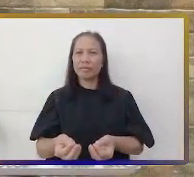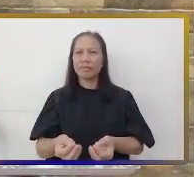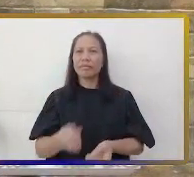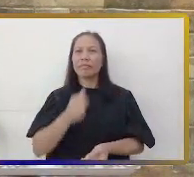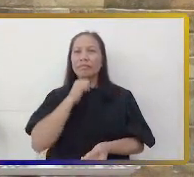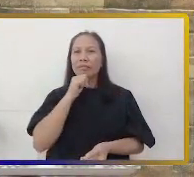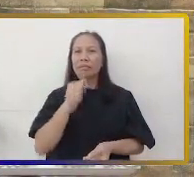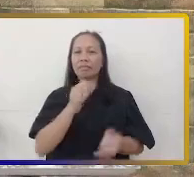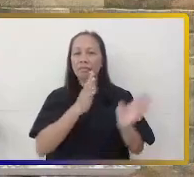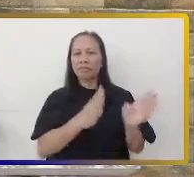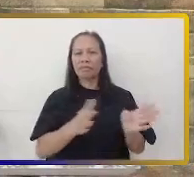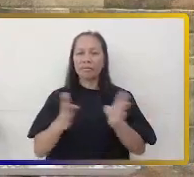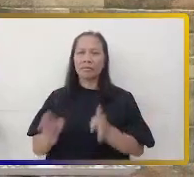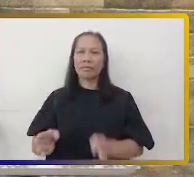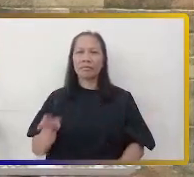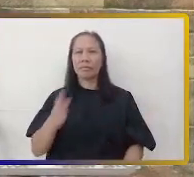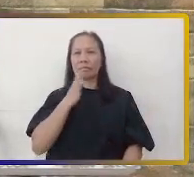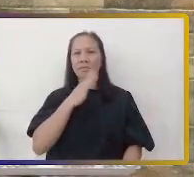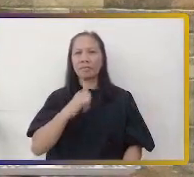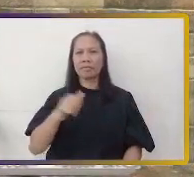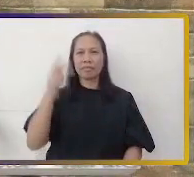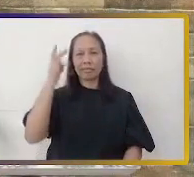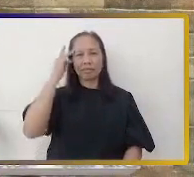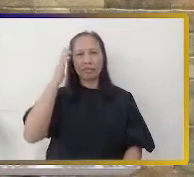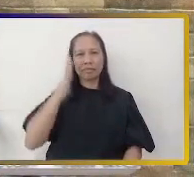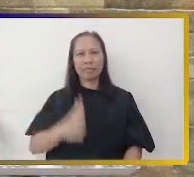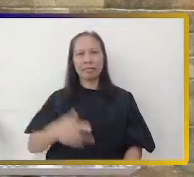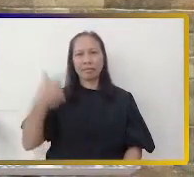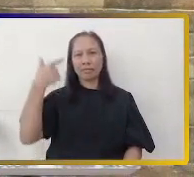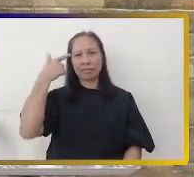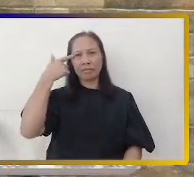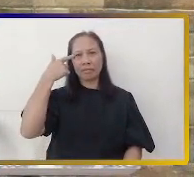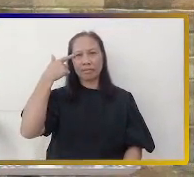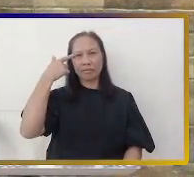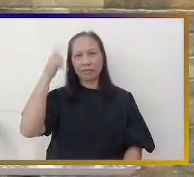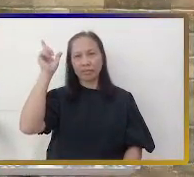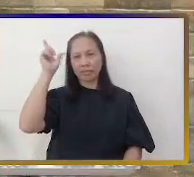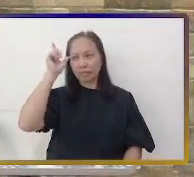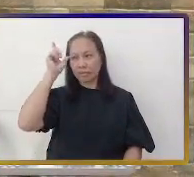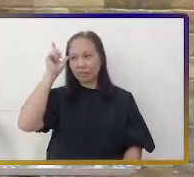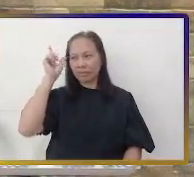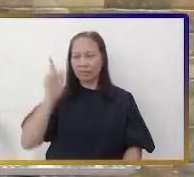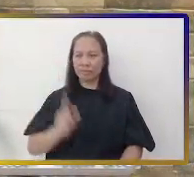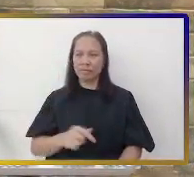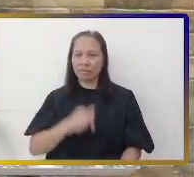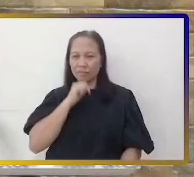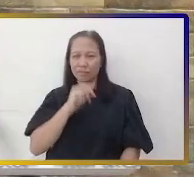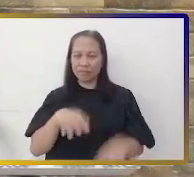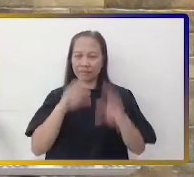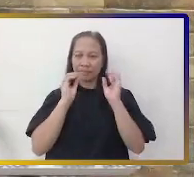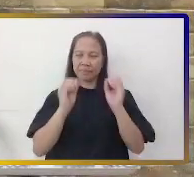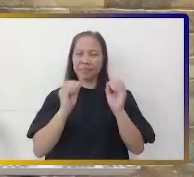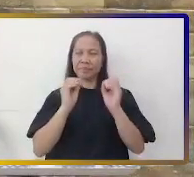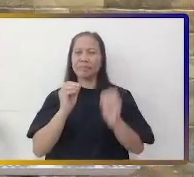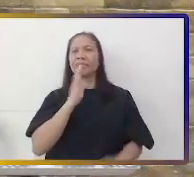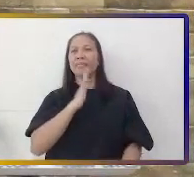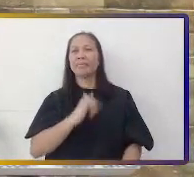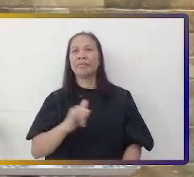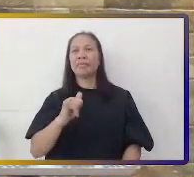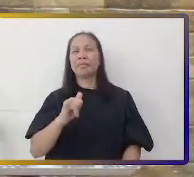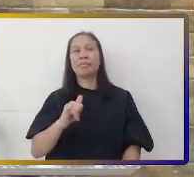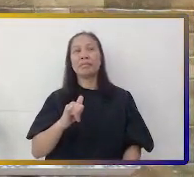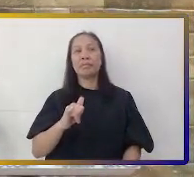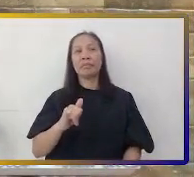Hill Sinabi po yan dito ni Pastor Dexter naalala niyo po Hindi yan katuruan ni Pastor Hill binasa lang naman natin ngayon